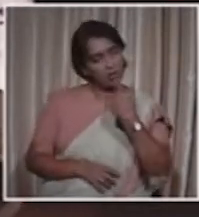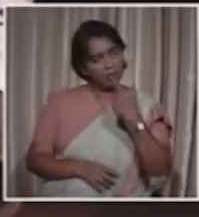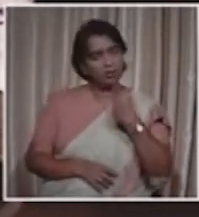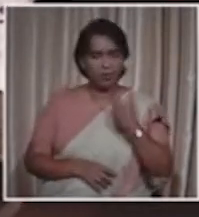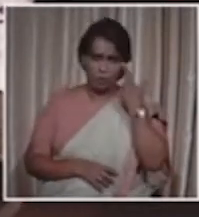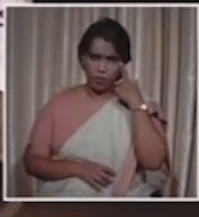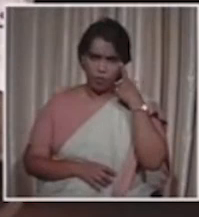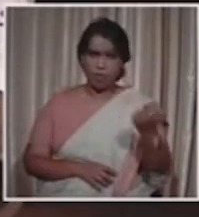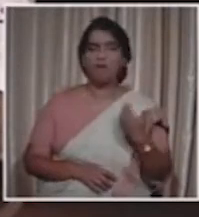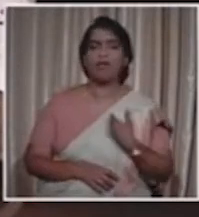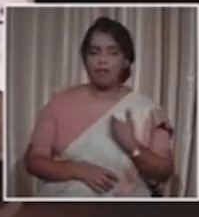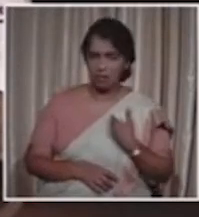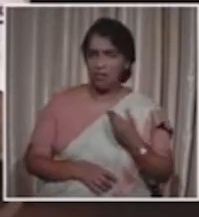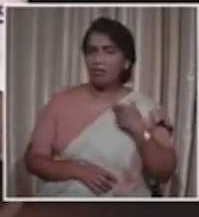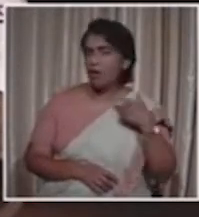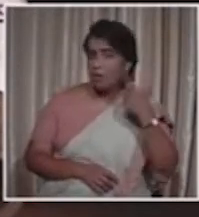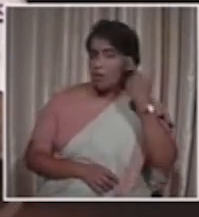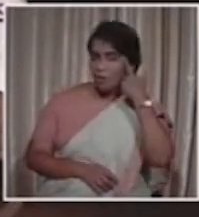කරගත්තා අපි අවබෝධ කරගෙන